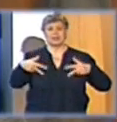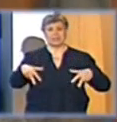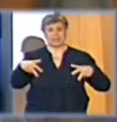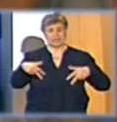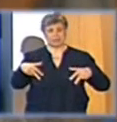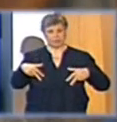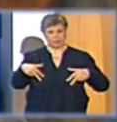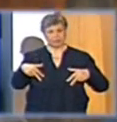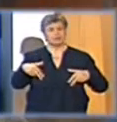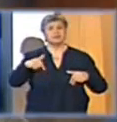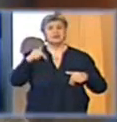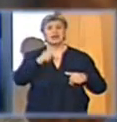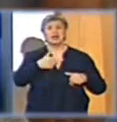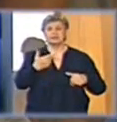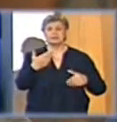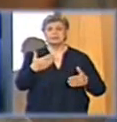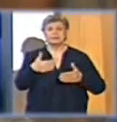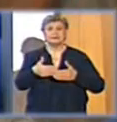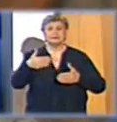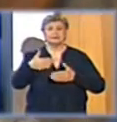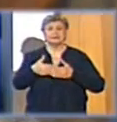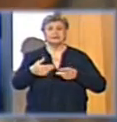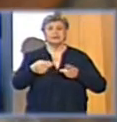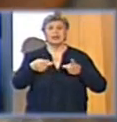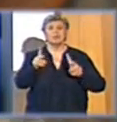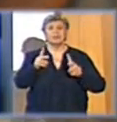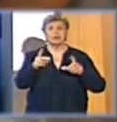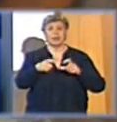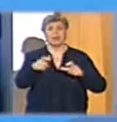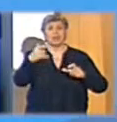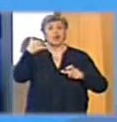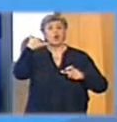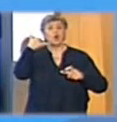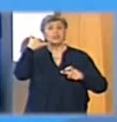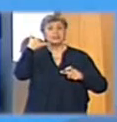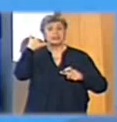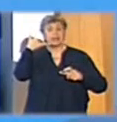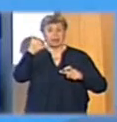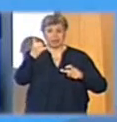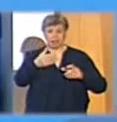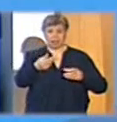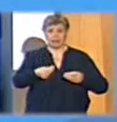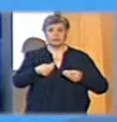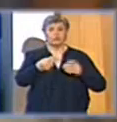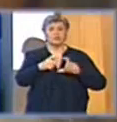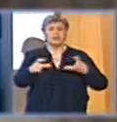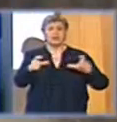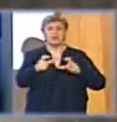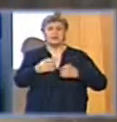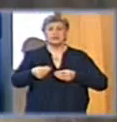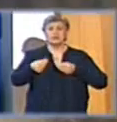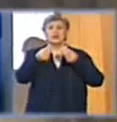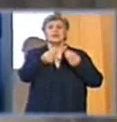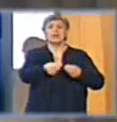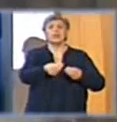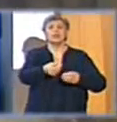των μετοχών του ΟΤΕ στο ΤΑΙΠΕΔ? Δηλαδή, όταν λέτε μέχρι την ημέρα της εκταμίευσης, αυτό πρακτικά σημαίνει ότι, αν